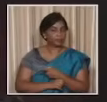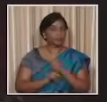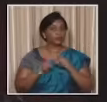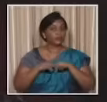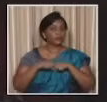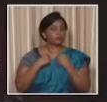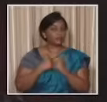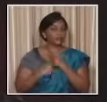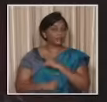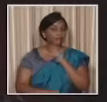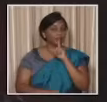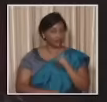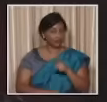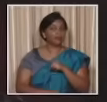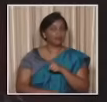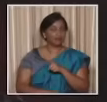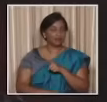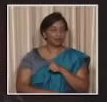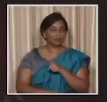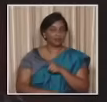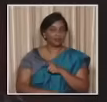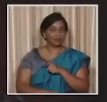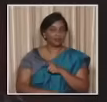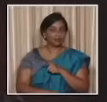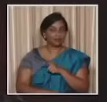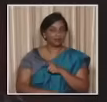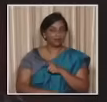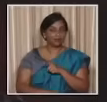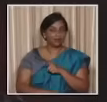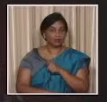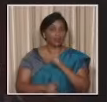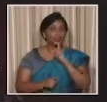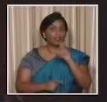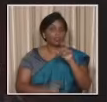යූනියන් එක ලියනවා මොකද්ද ලියන්නේ